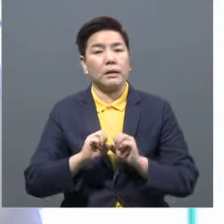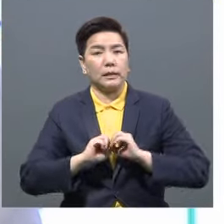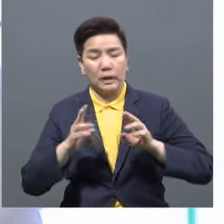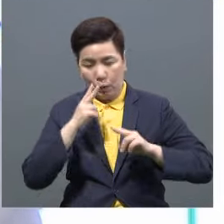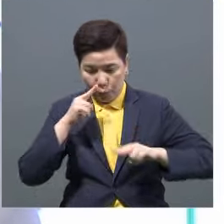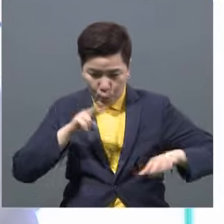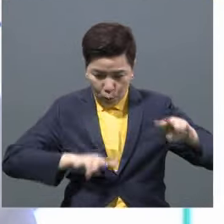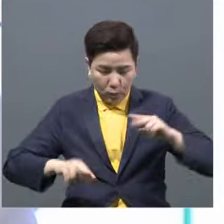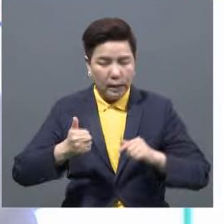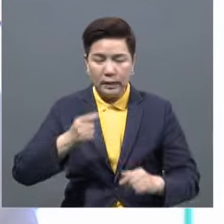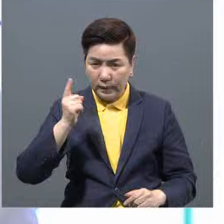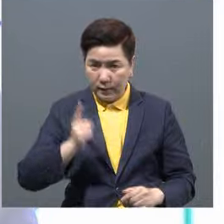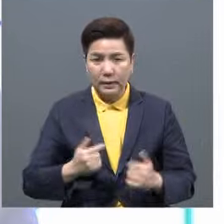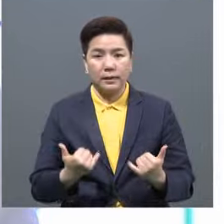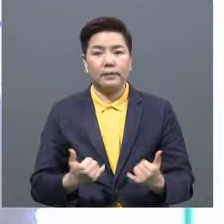สที่สุดแล้ว